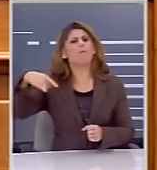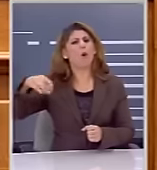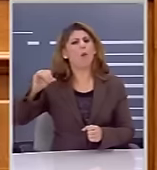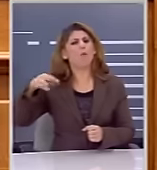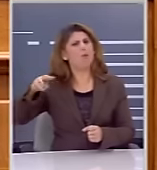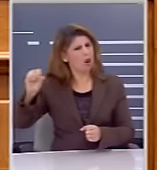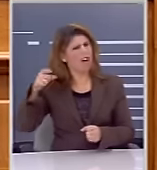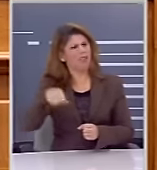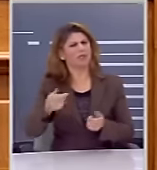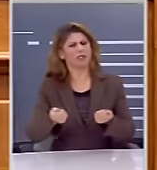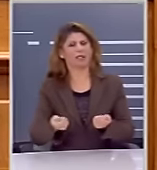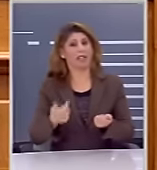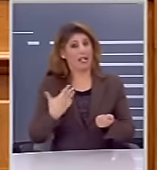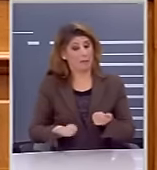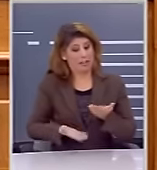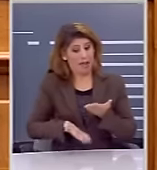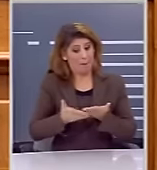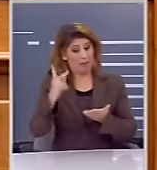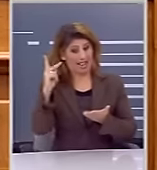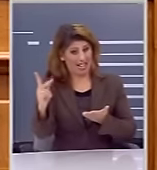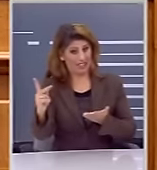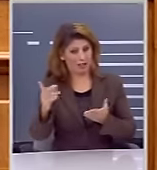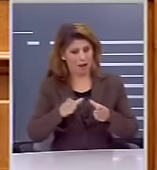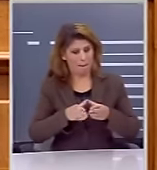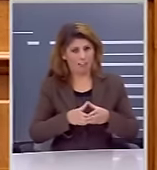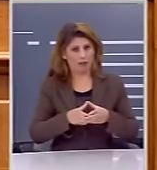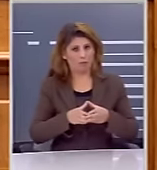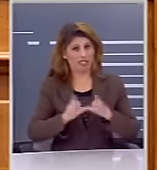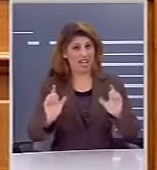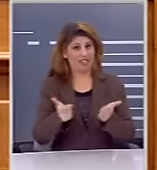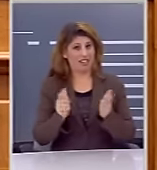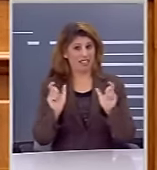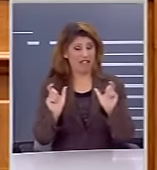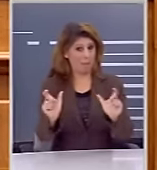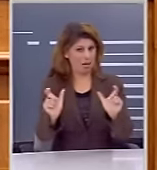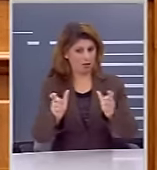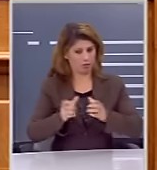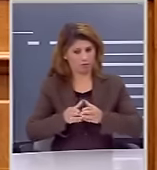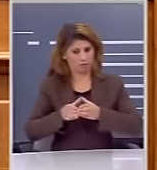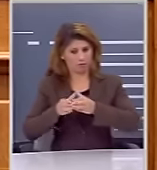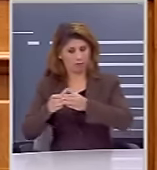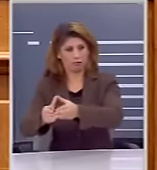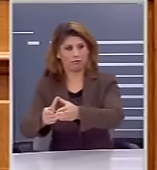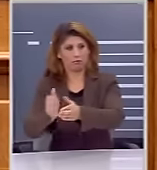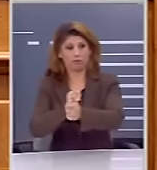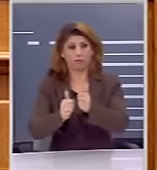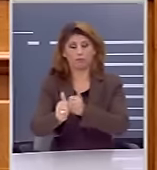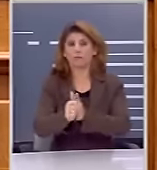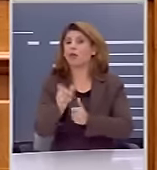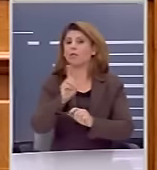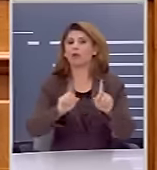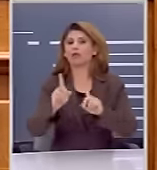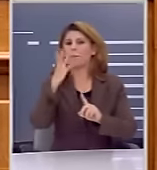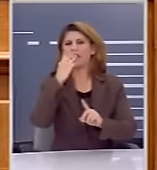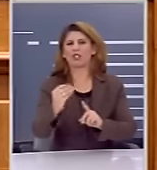Υπήρχε τότε επίσκεψη στο Καστελόριζο της Επιτροπής Εθνικής Άμυνας, που πρωτοστάτης ήταν το ίδιο το